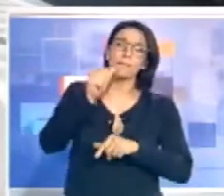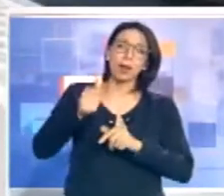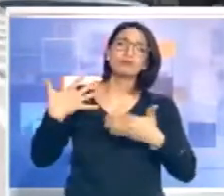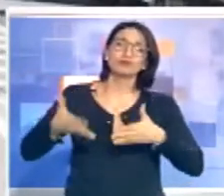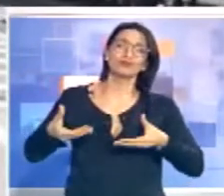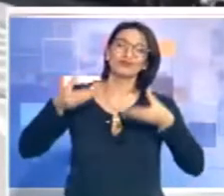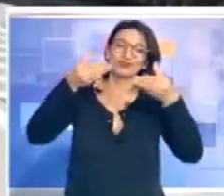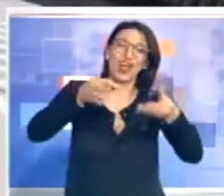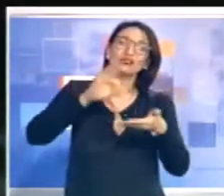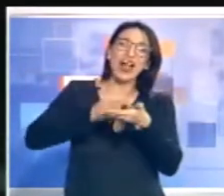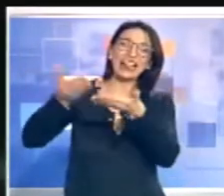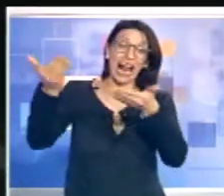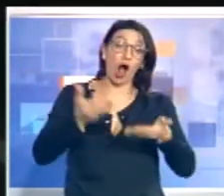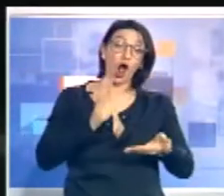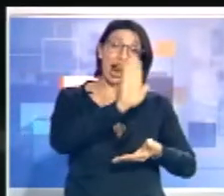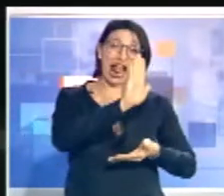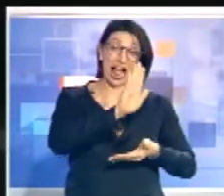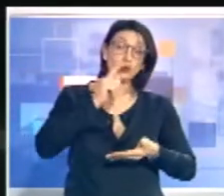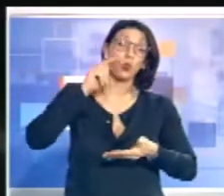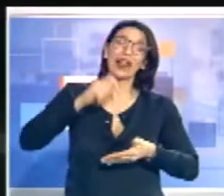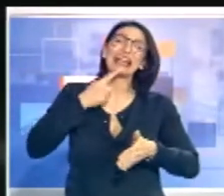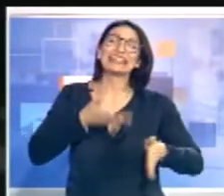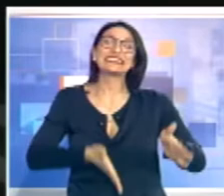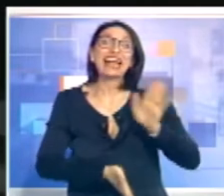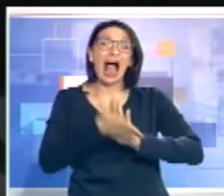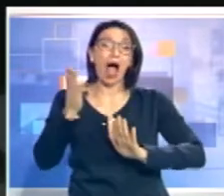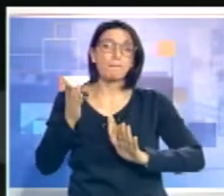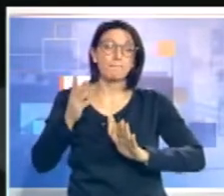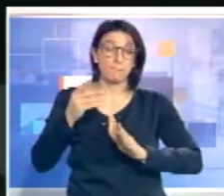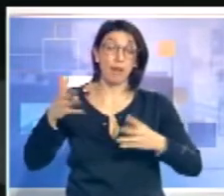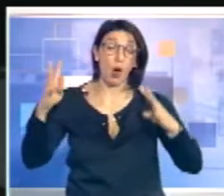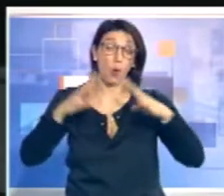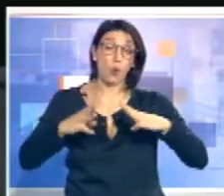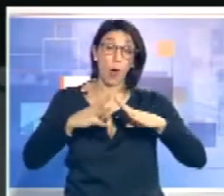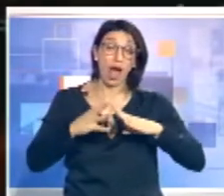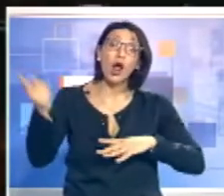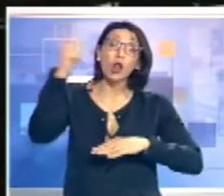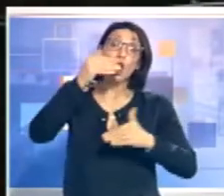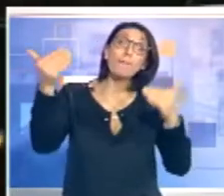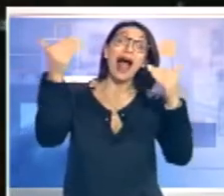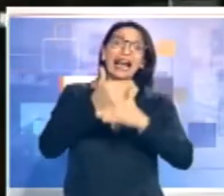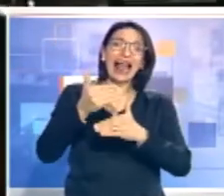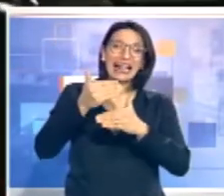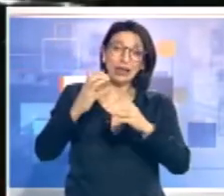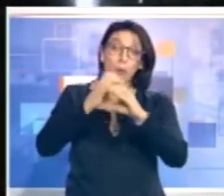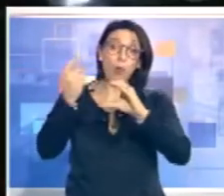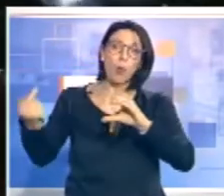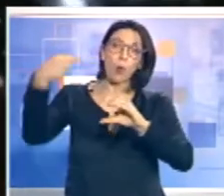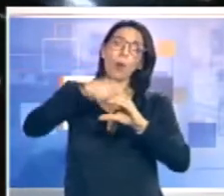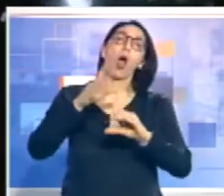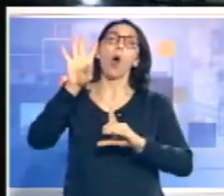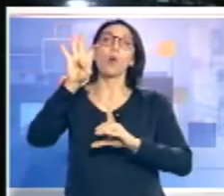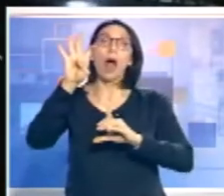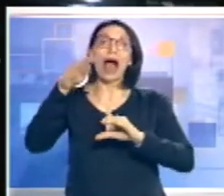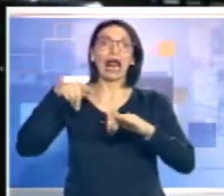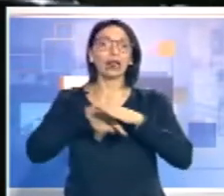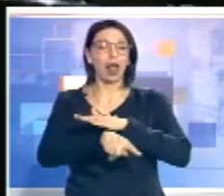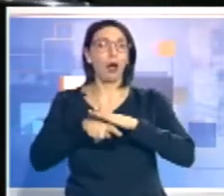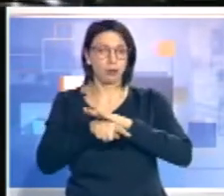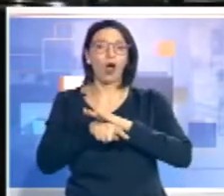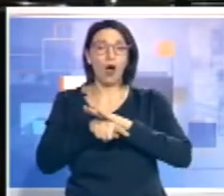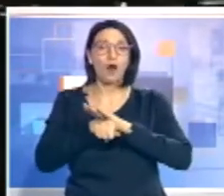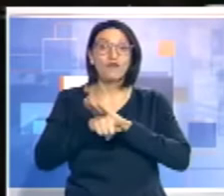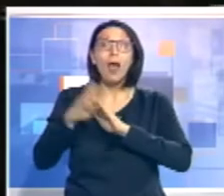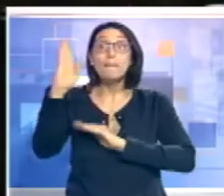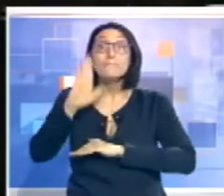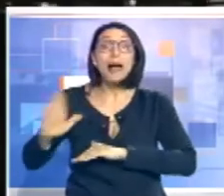locale centro di accoglienza per chi scappa dalla guerra. Ripartirà domani sera portando in Italia una 40 di profughi, la maggior parte in